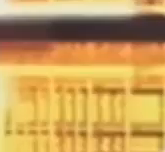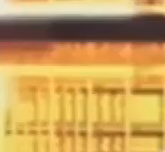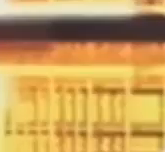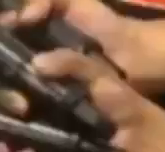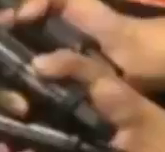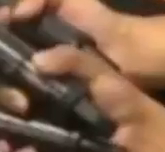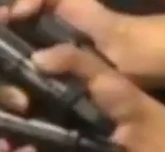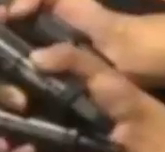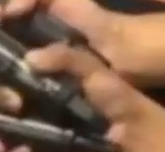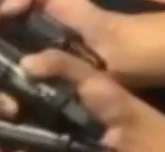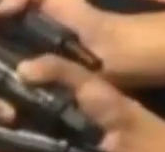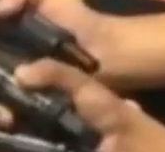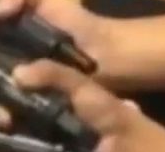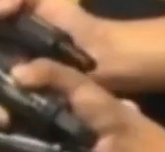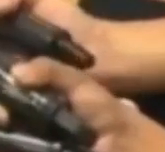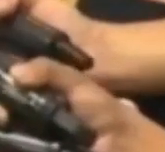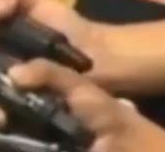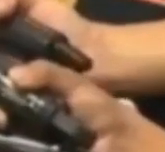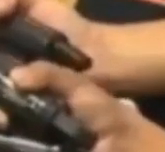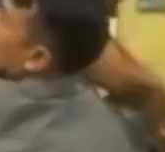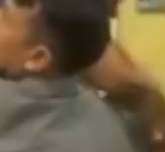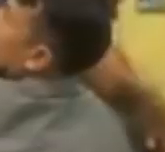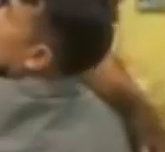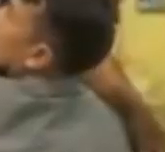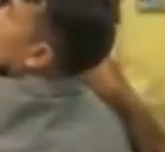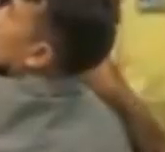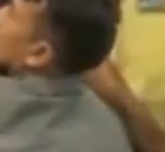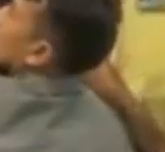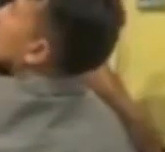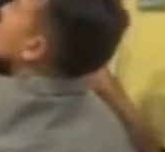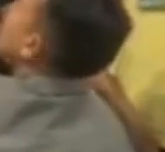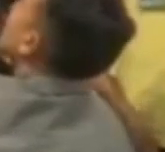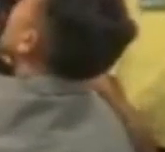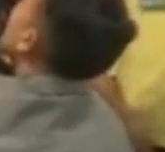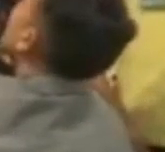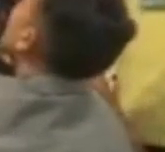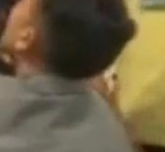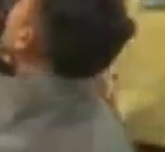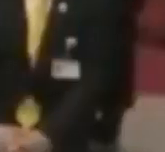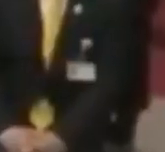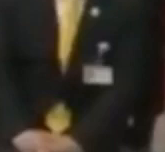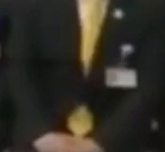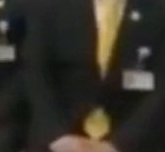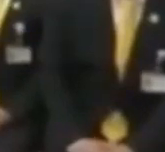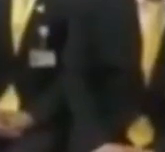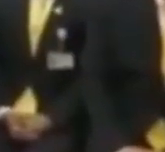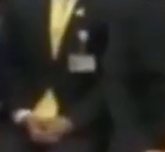มเพื่อไปพัฒนาประเทศชาติให้เจริญก้าวหน้าต่อไป